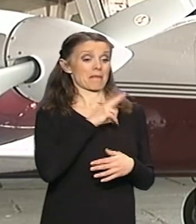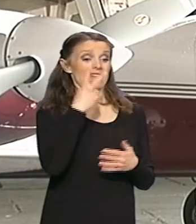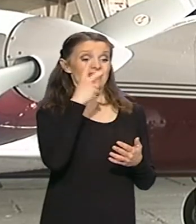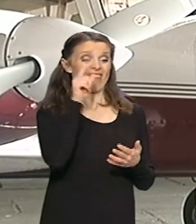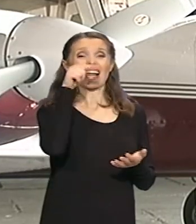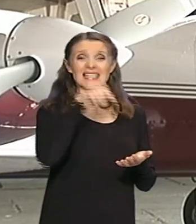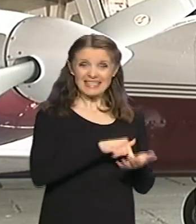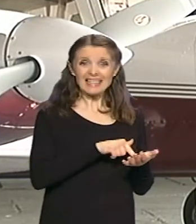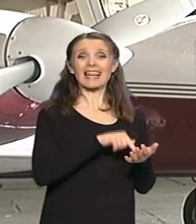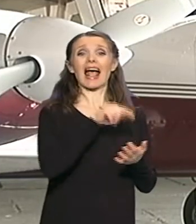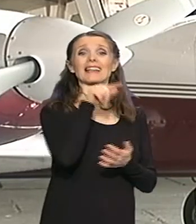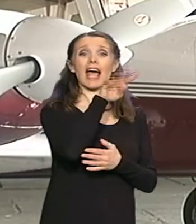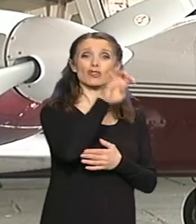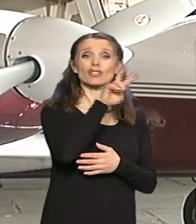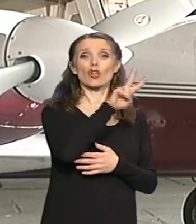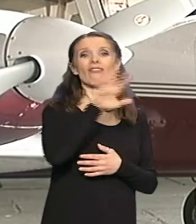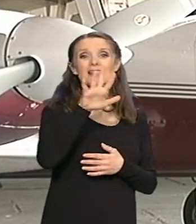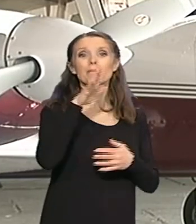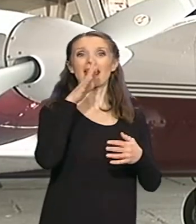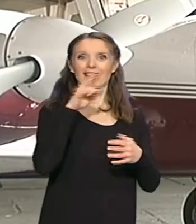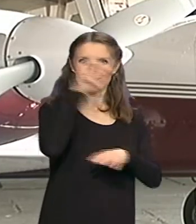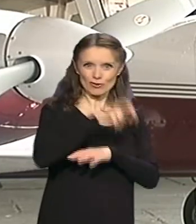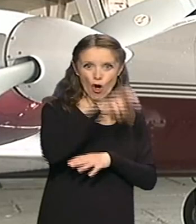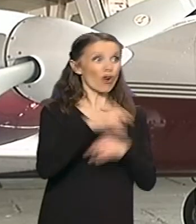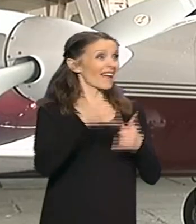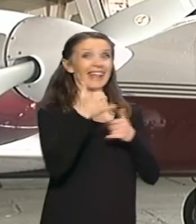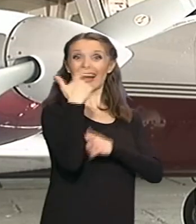12.425 skokova. Će biti 26. skok.